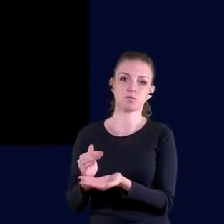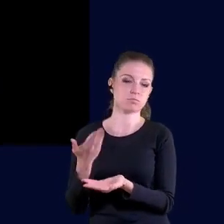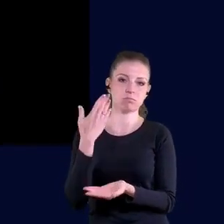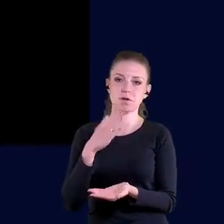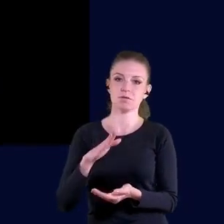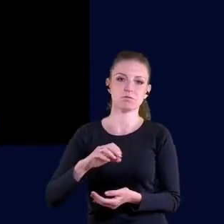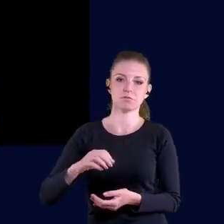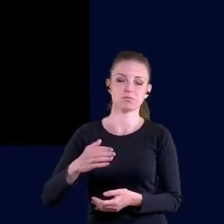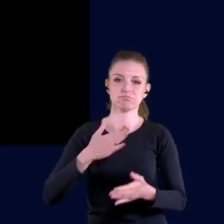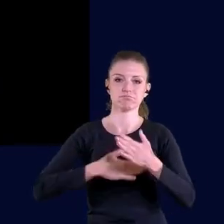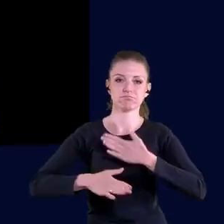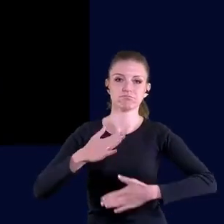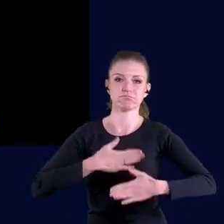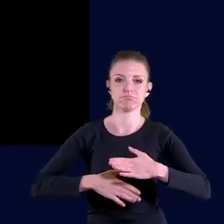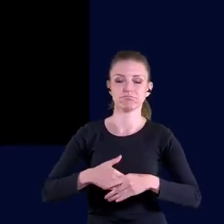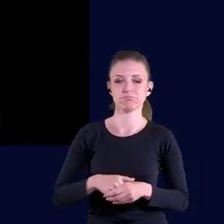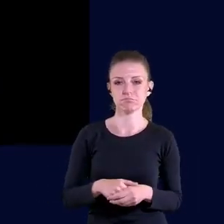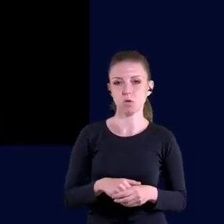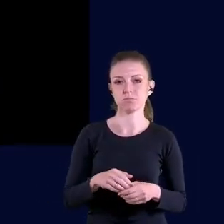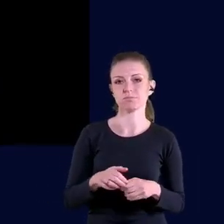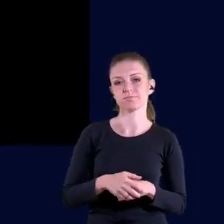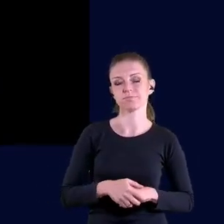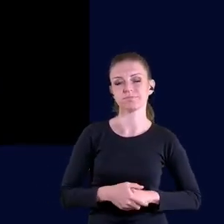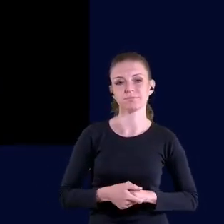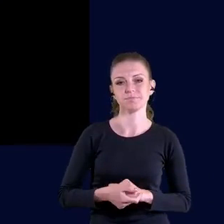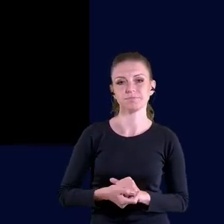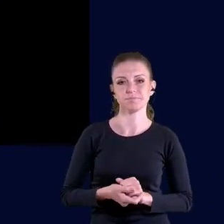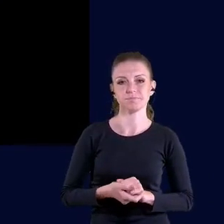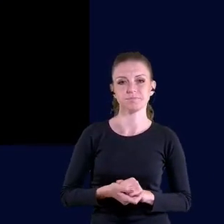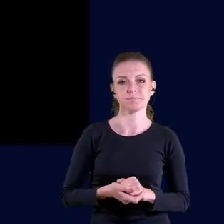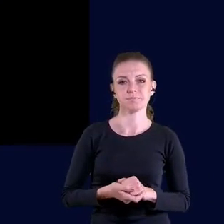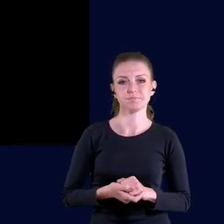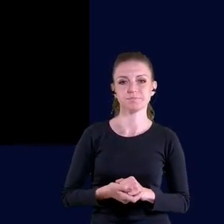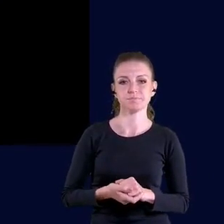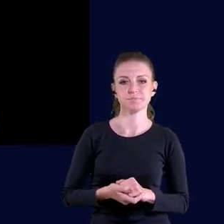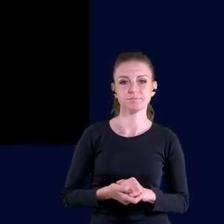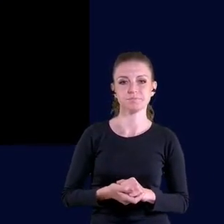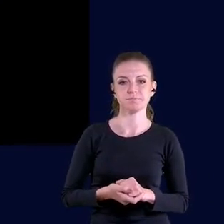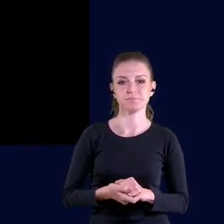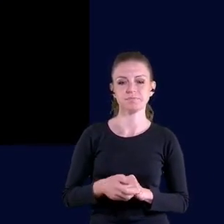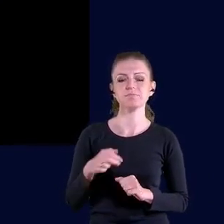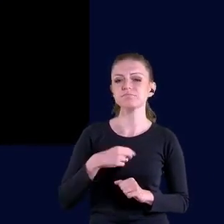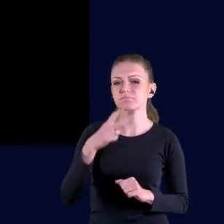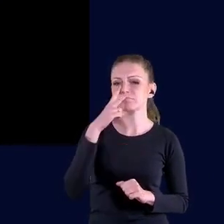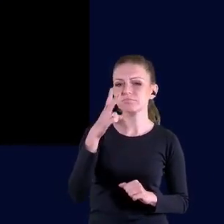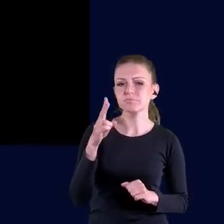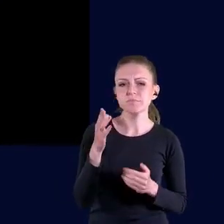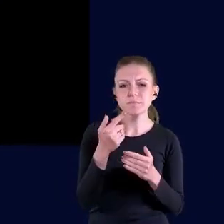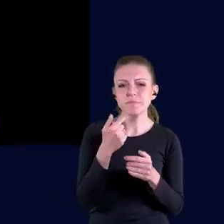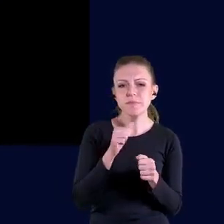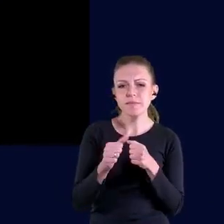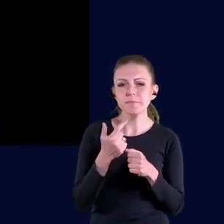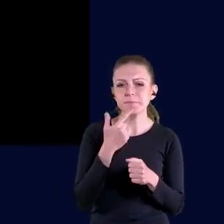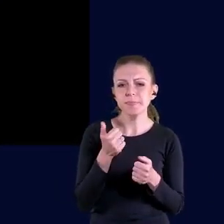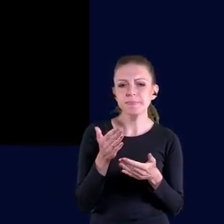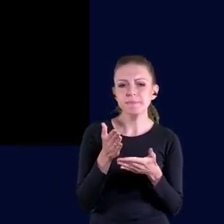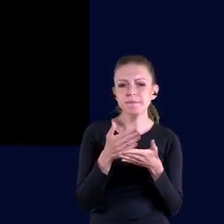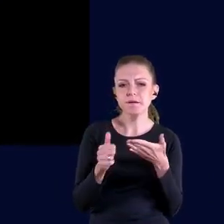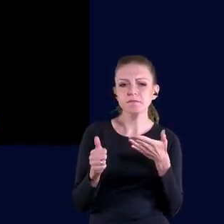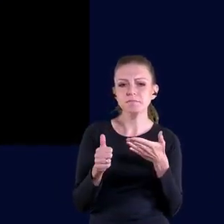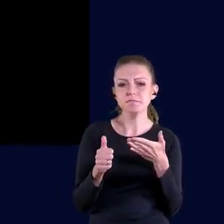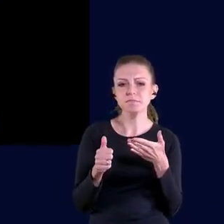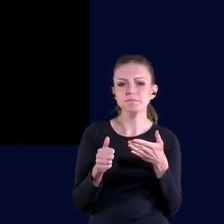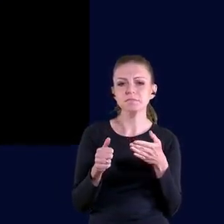bardzo myślę zadowalające jak państwo widzą jest to niewielka frakcja artykułów